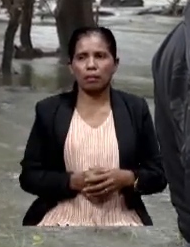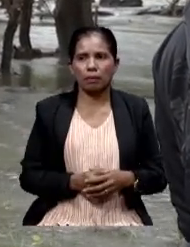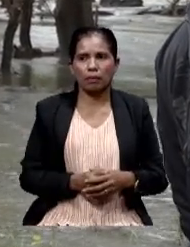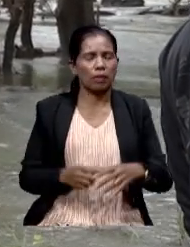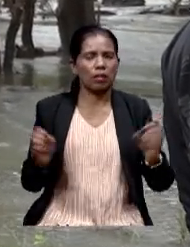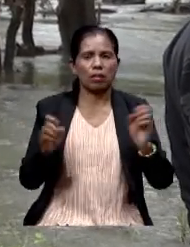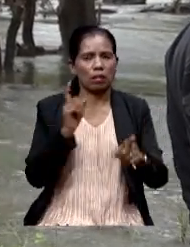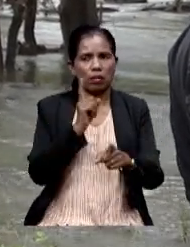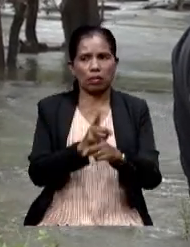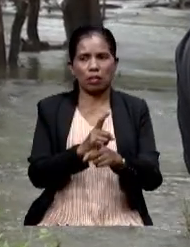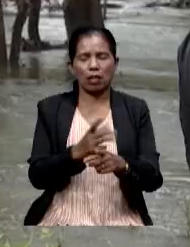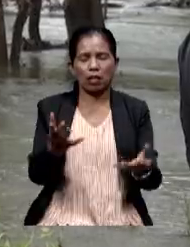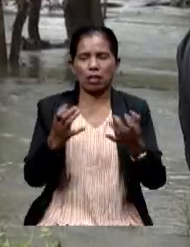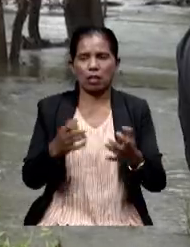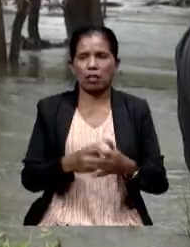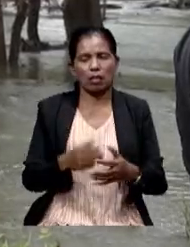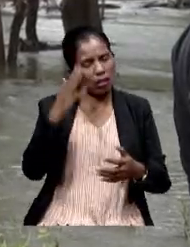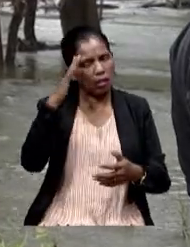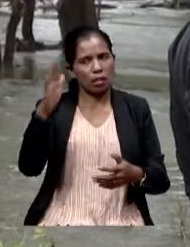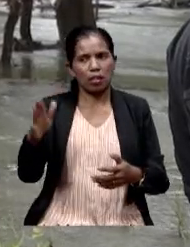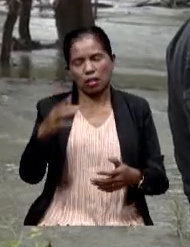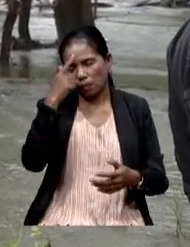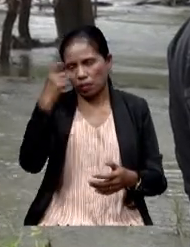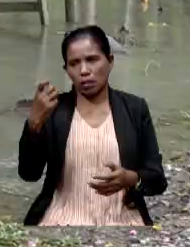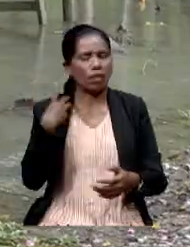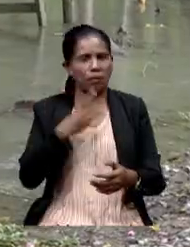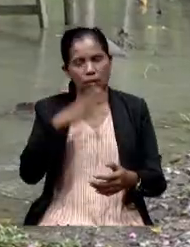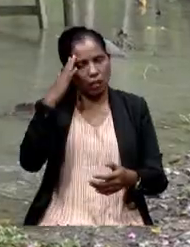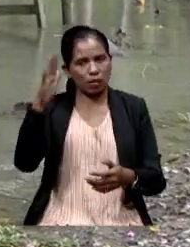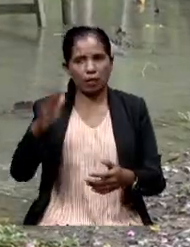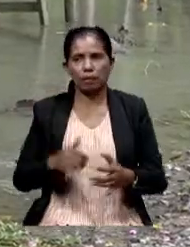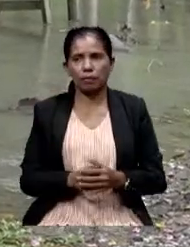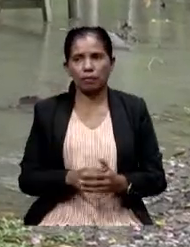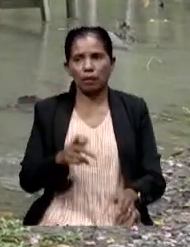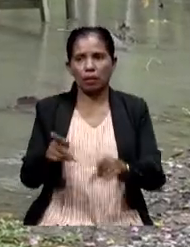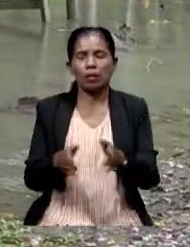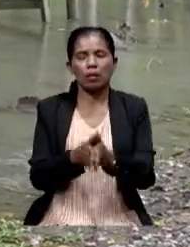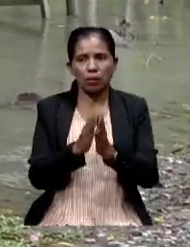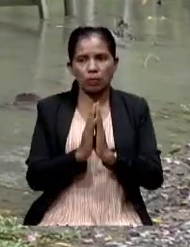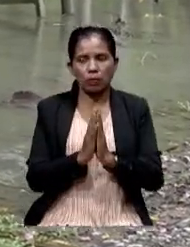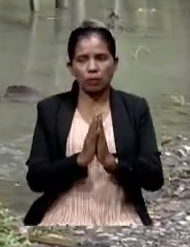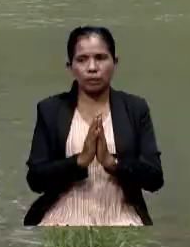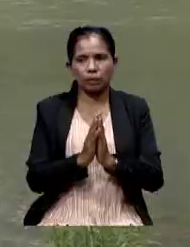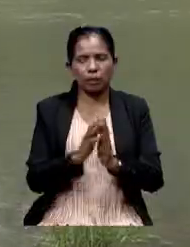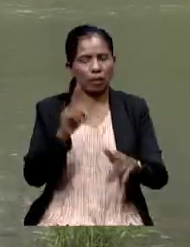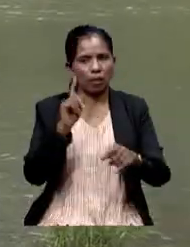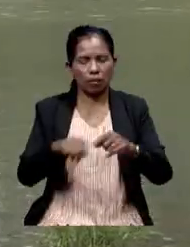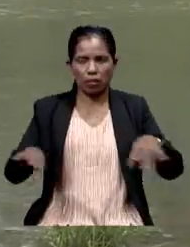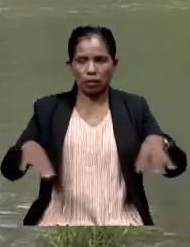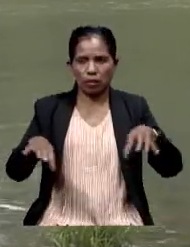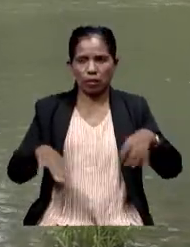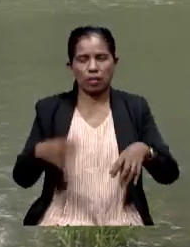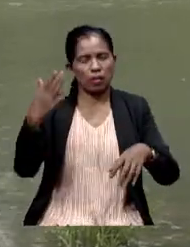ladung ia vontad lah hatene tambah razam saida ami us lah hatene Komunidade Sira mosu suba ukuna insira atu label servisu iha